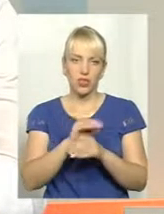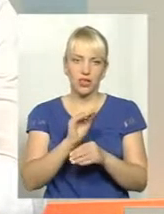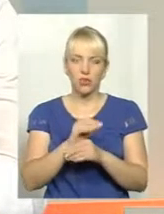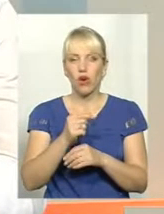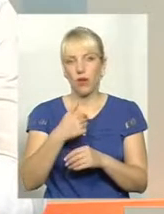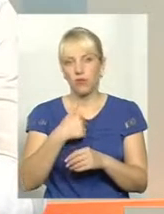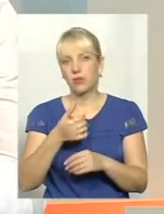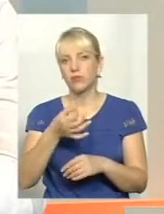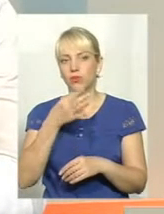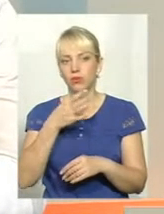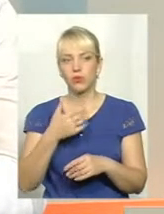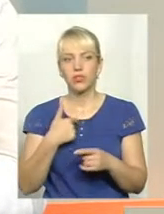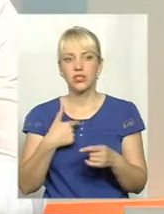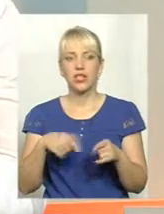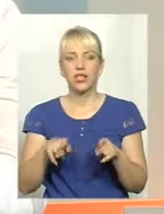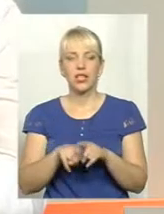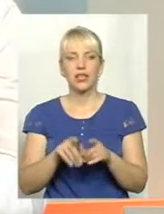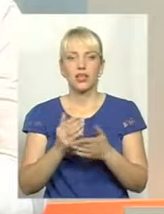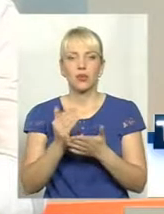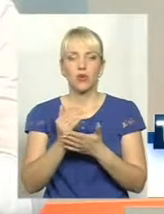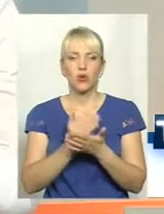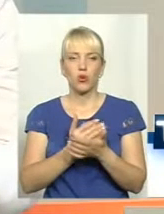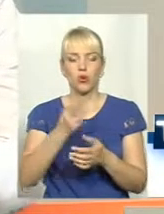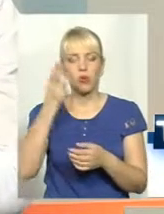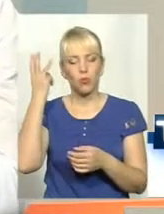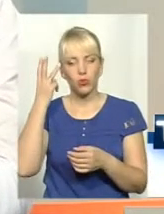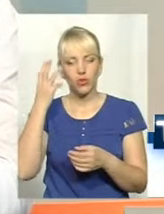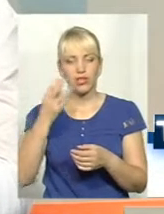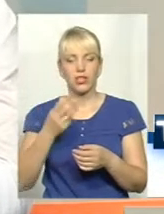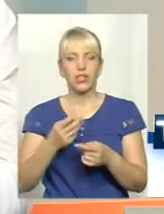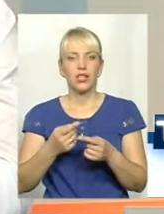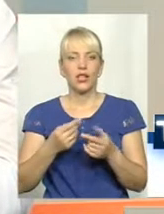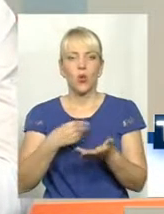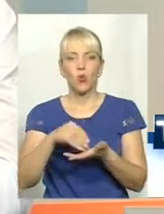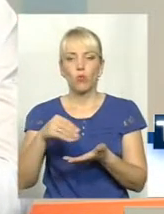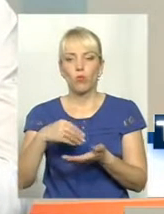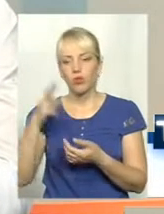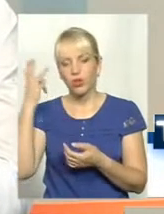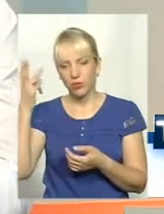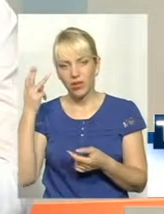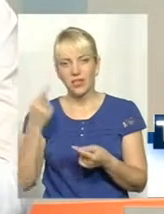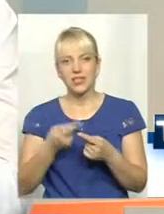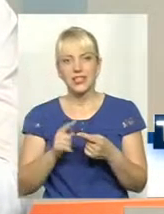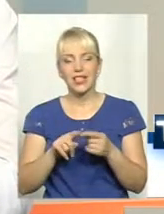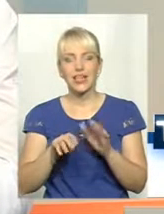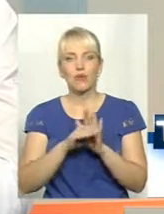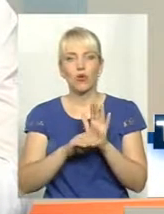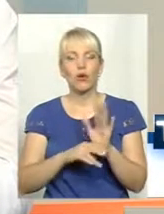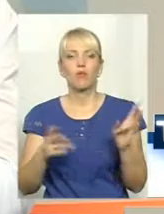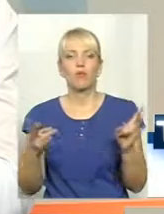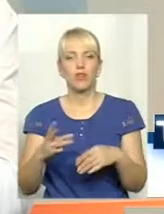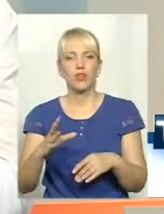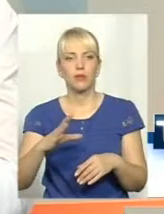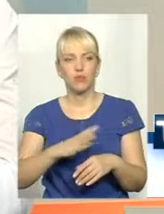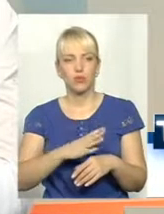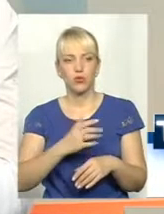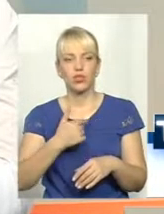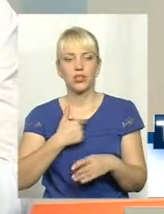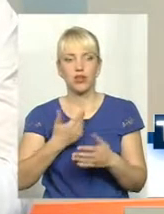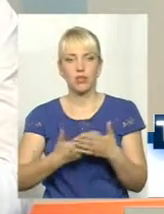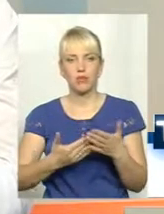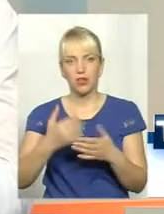перевагу місцевому виробнику. Можливо, декого навіть і критикують, наприклад, масло Сербазу, але я купую їхню продукцію,